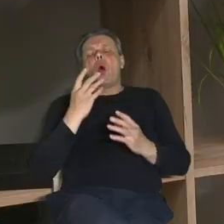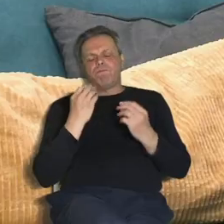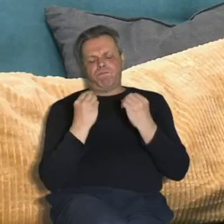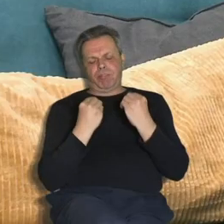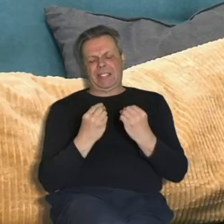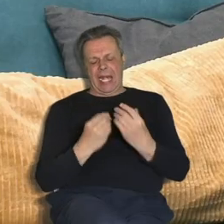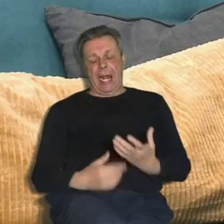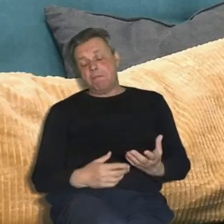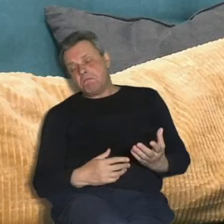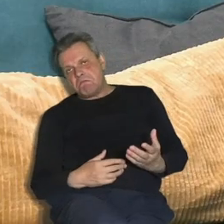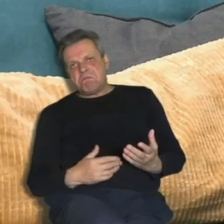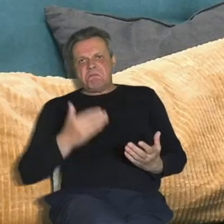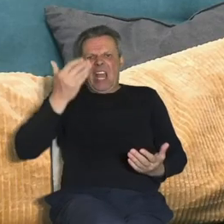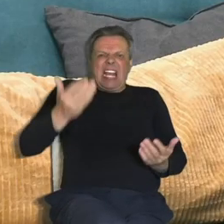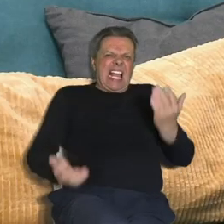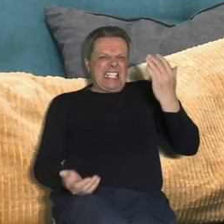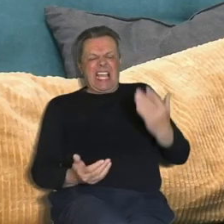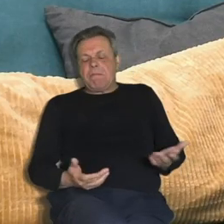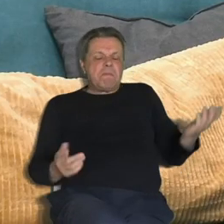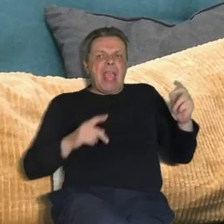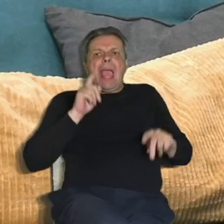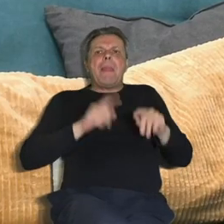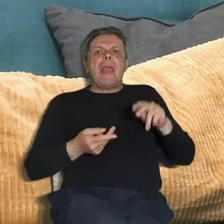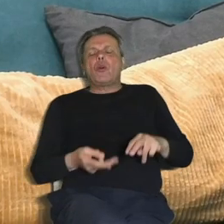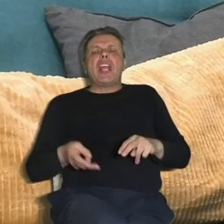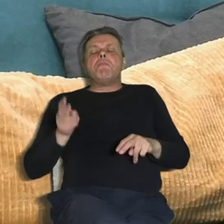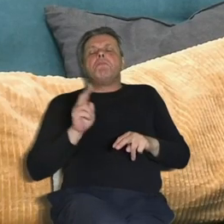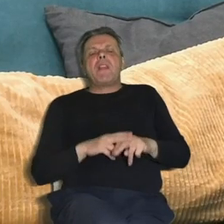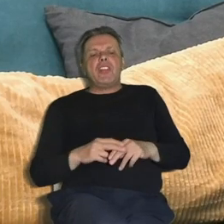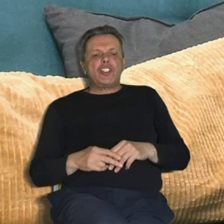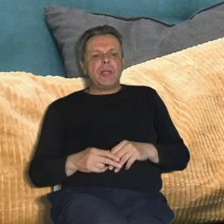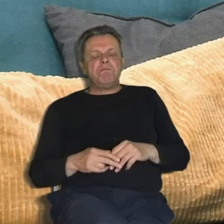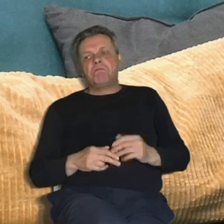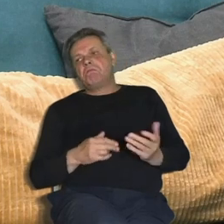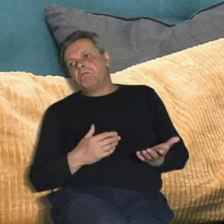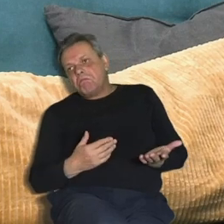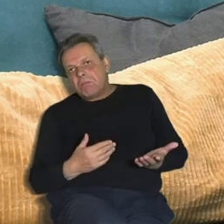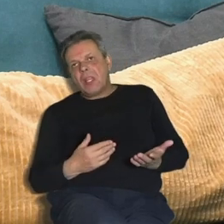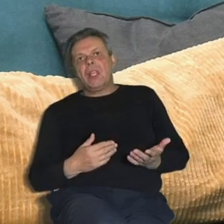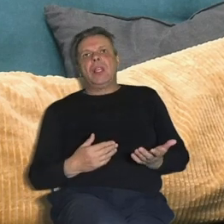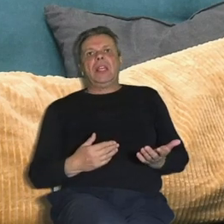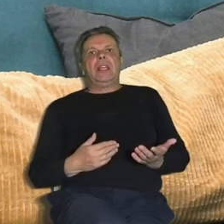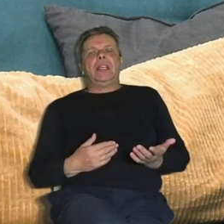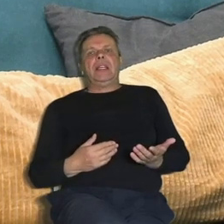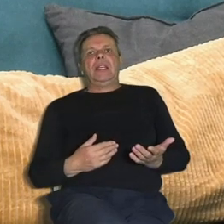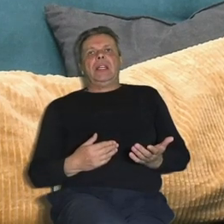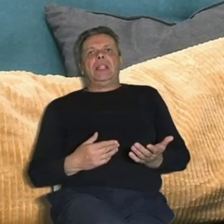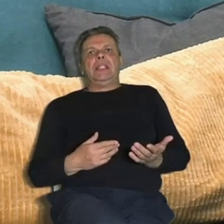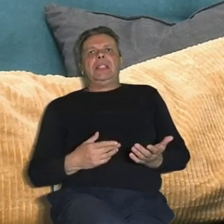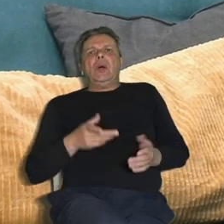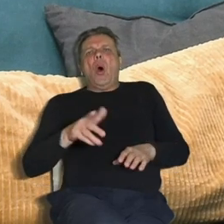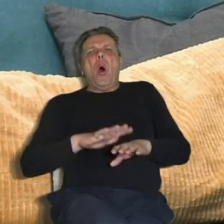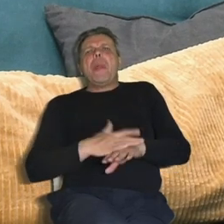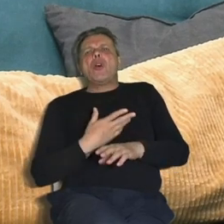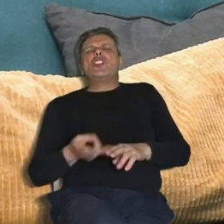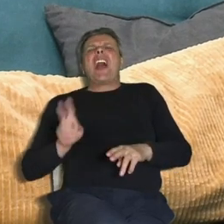Bistrica. Zato kažem, neko će više, zato što je... Kaže Isus, kako vjeruješ, tako će ti biti. Dakle, tu negdje osjeća